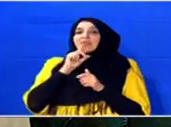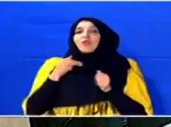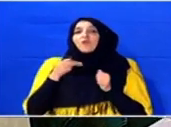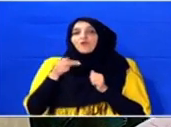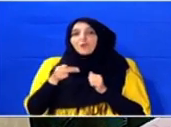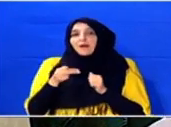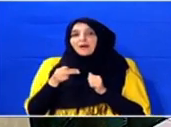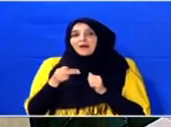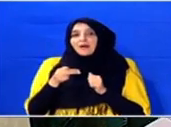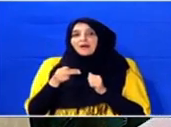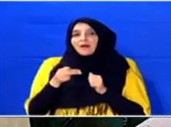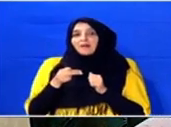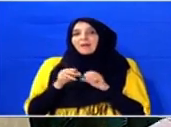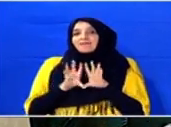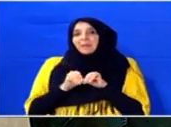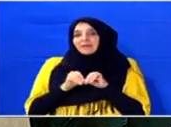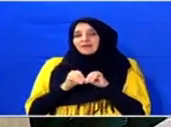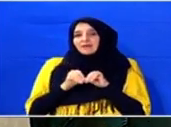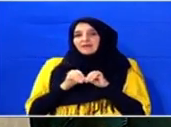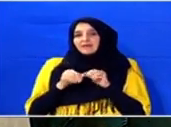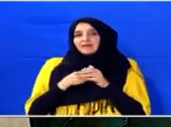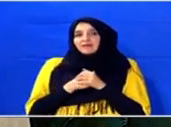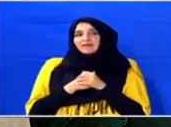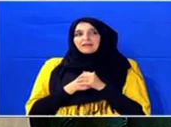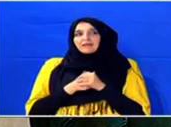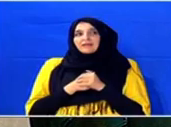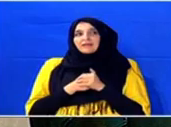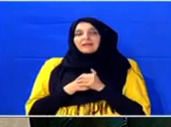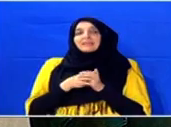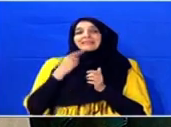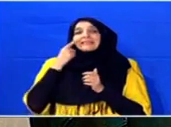من ذوي الارحام لوكان